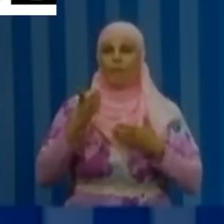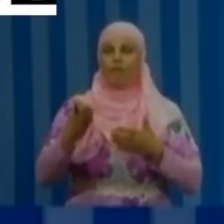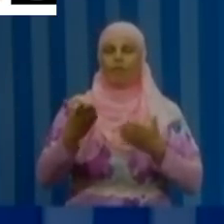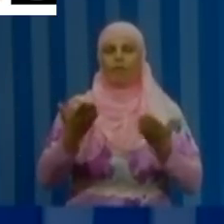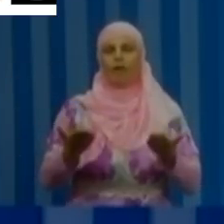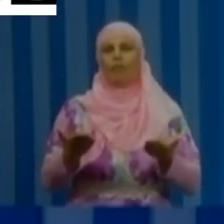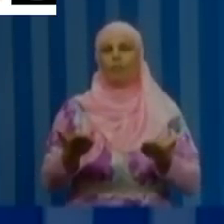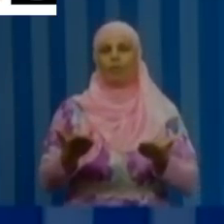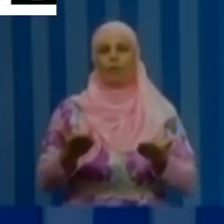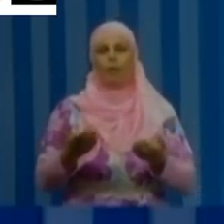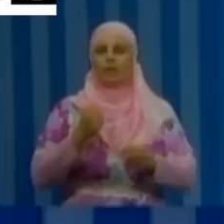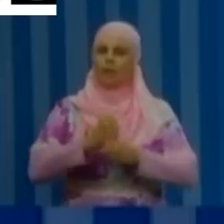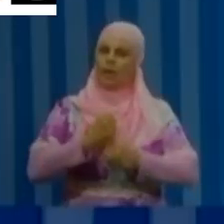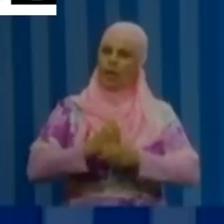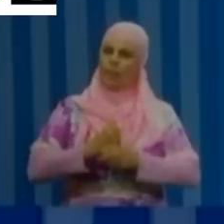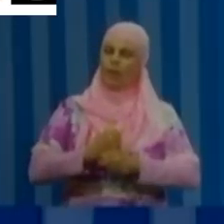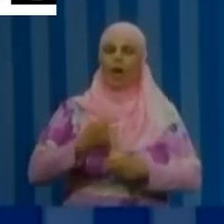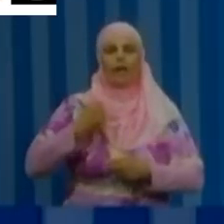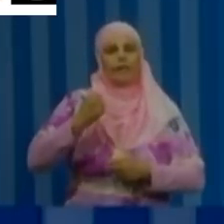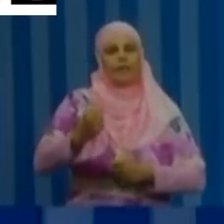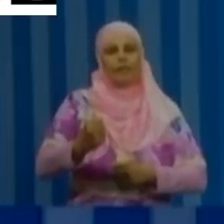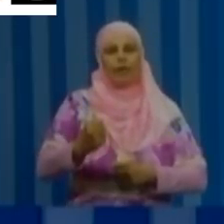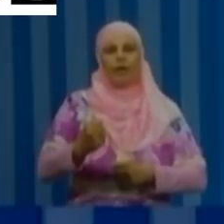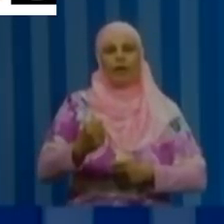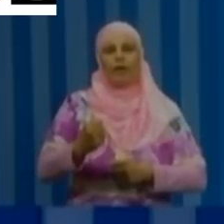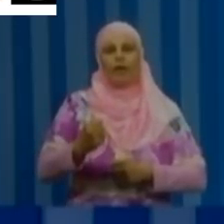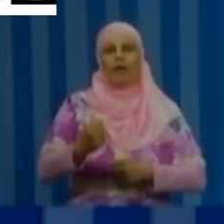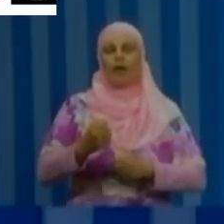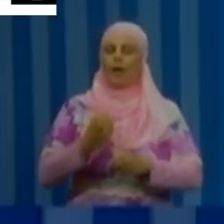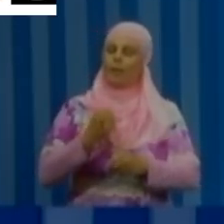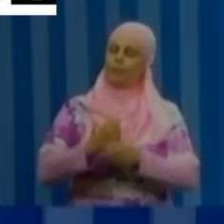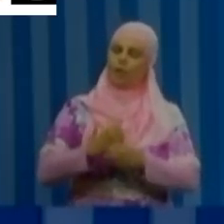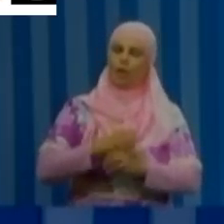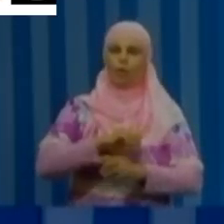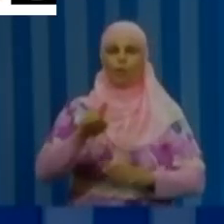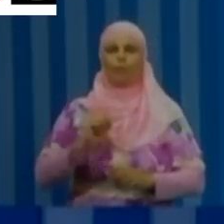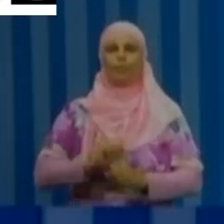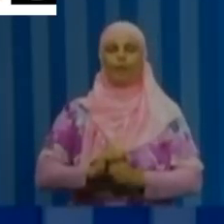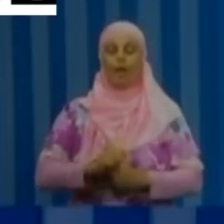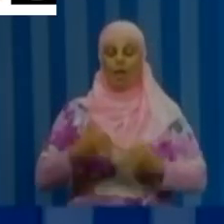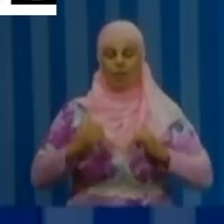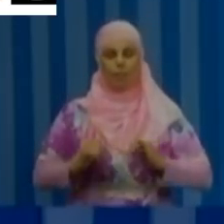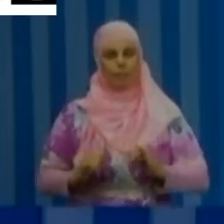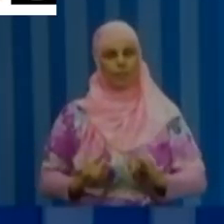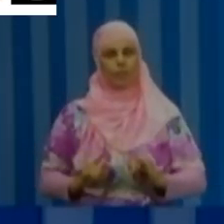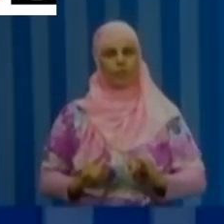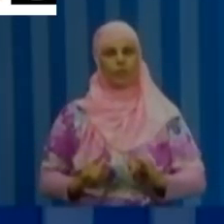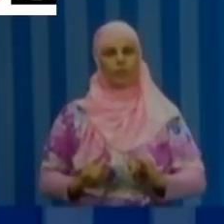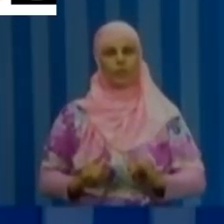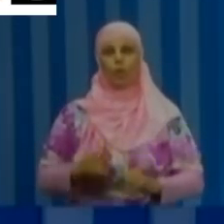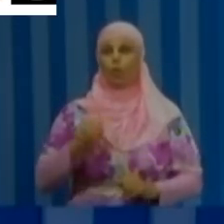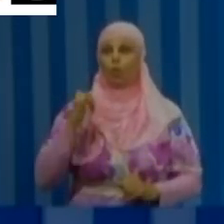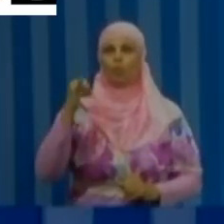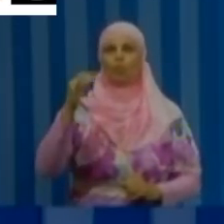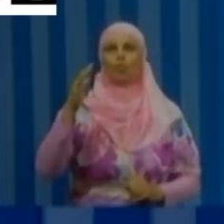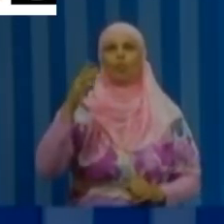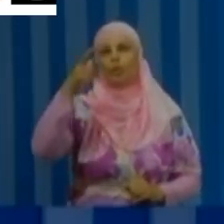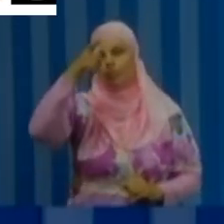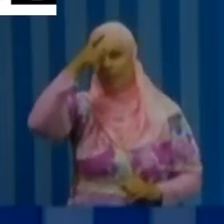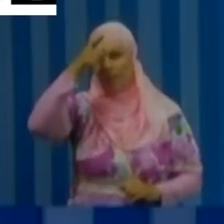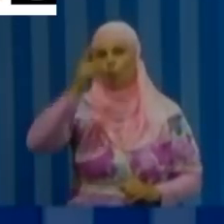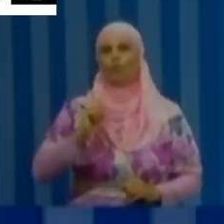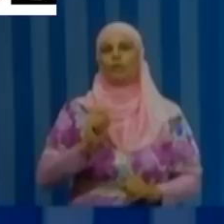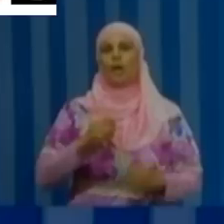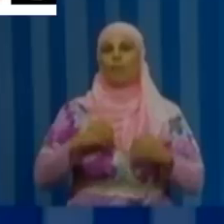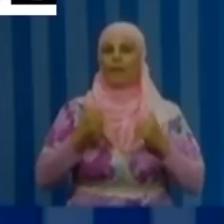دعمكم سنعمل على الدفاع من عن مشاغلكم هذا المجلس سيسوق دستورا لبناء تونس